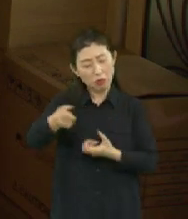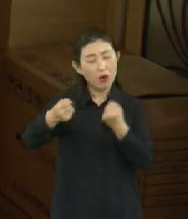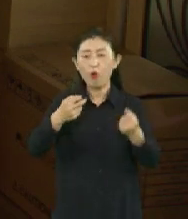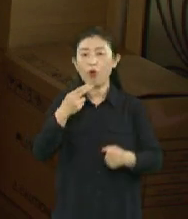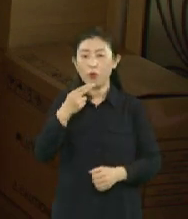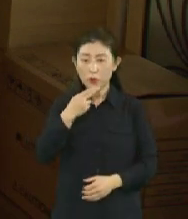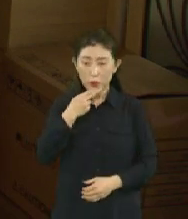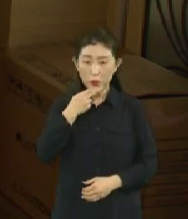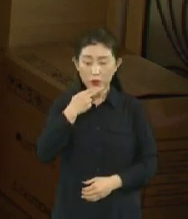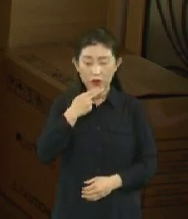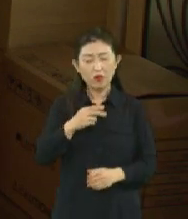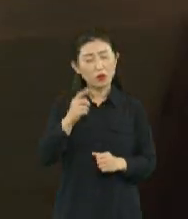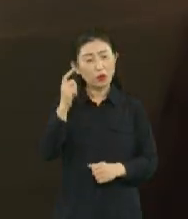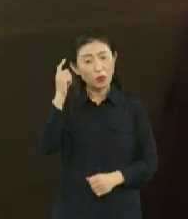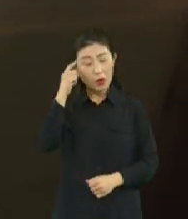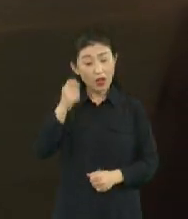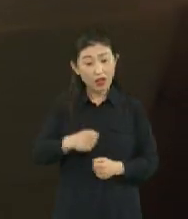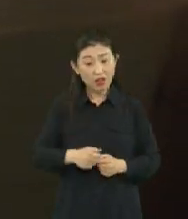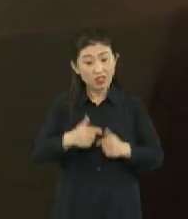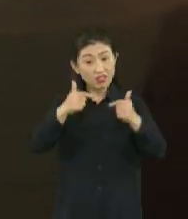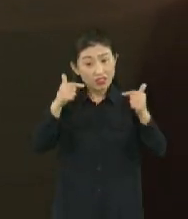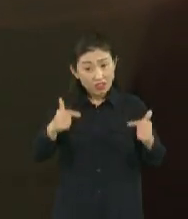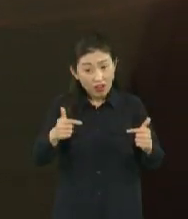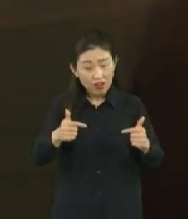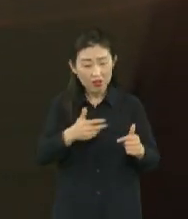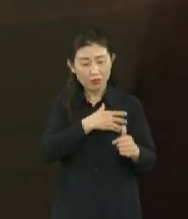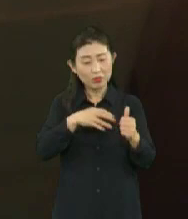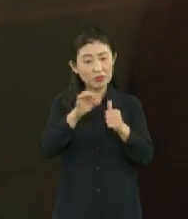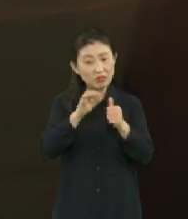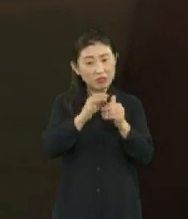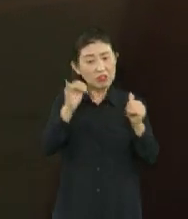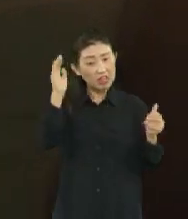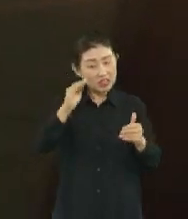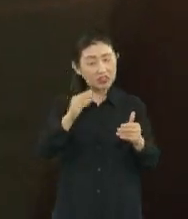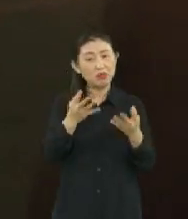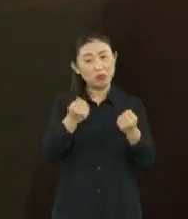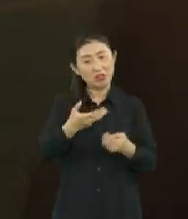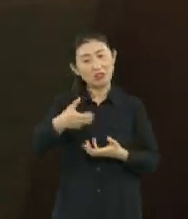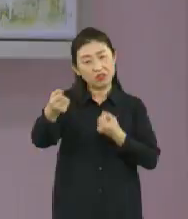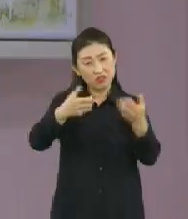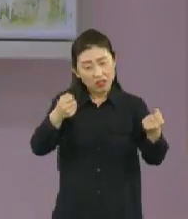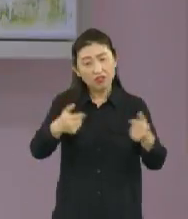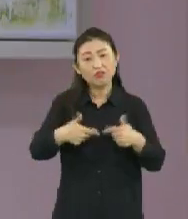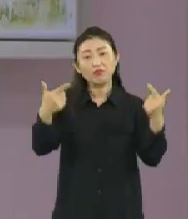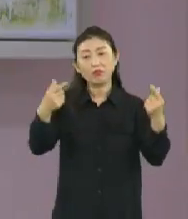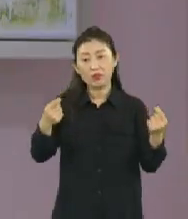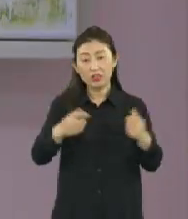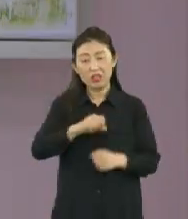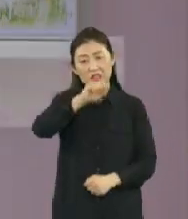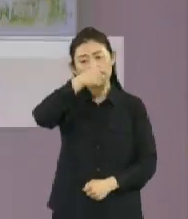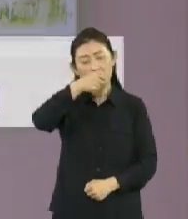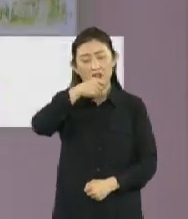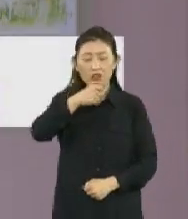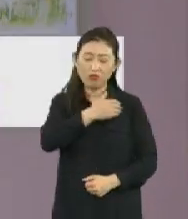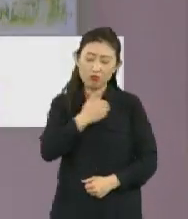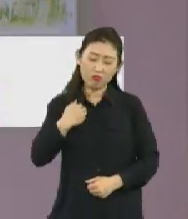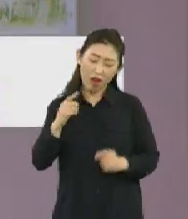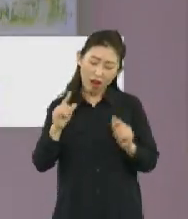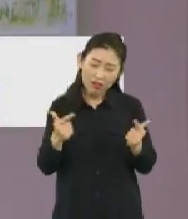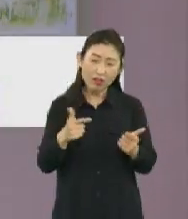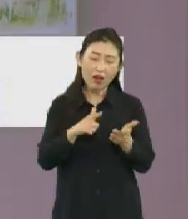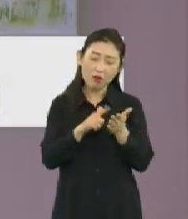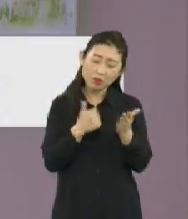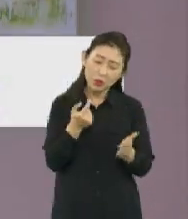없고 저소득층 학생들의 숨어있던 수요가 반영됐다는 판단입니다. 예산 부족이 조금 아쉬웠던